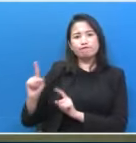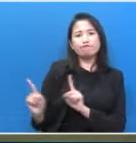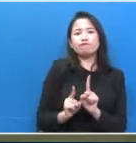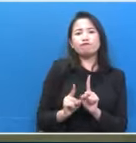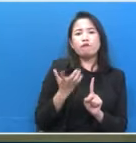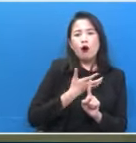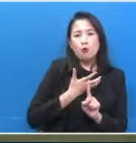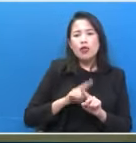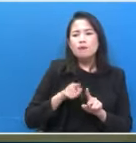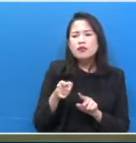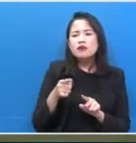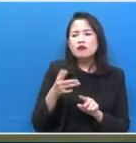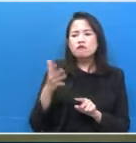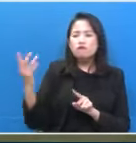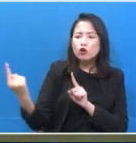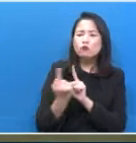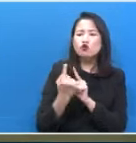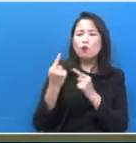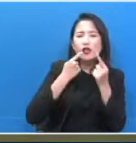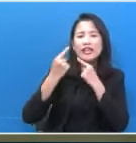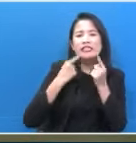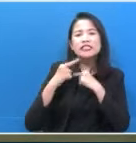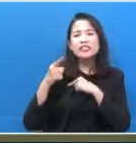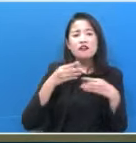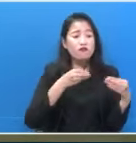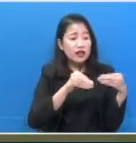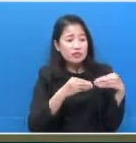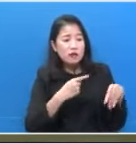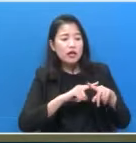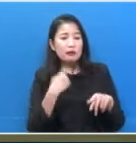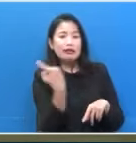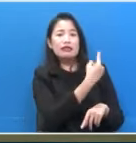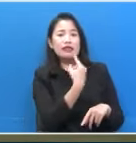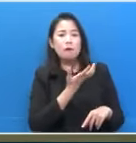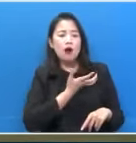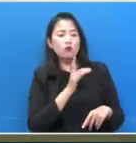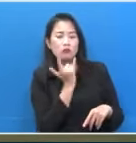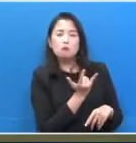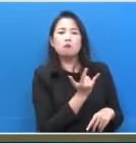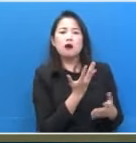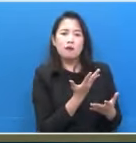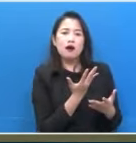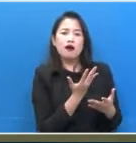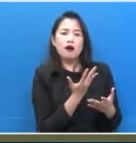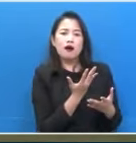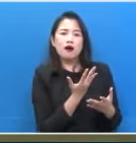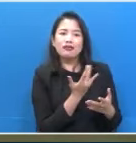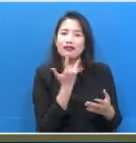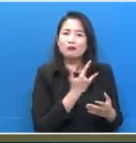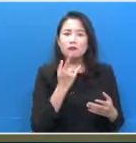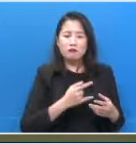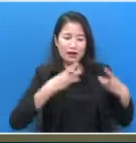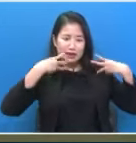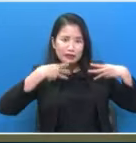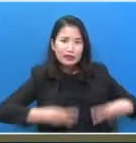membangun komunikasi dengan cair, fleksibel, tapi kami memilih juga tetap menjunjung tinggi